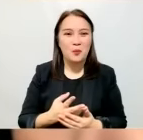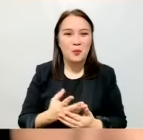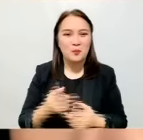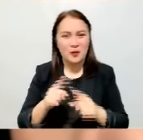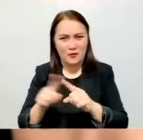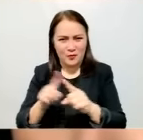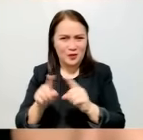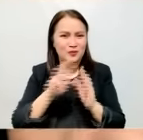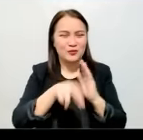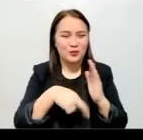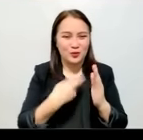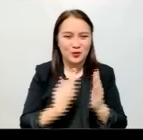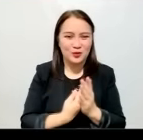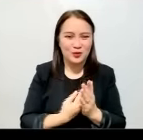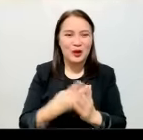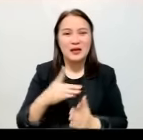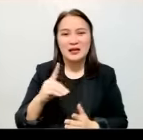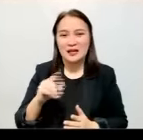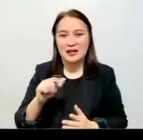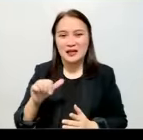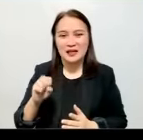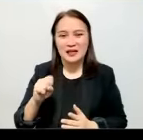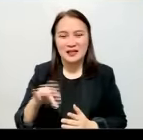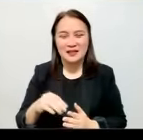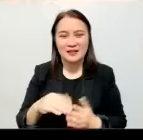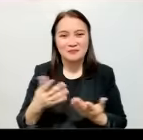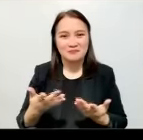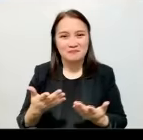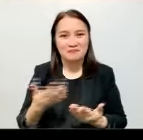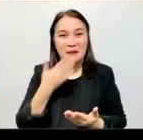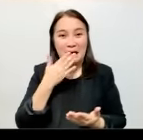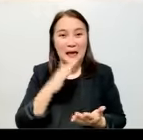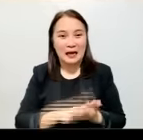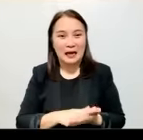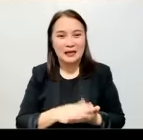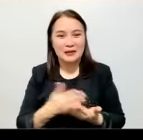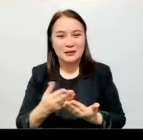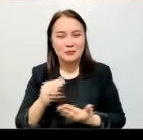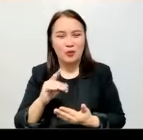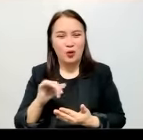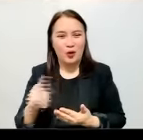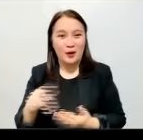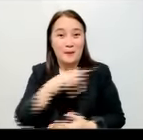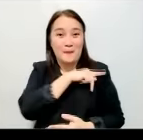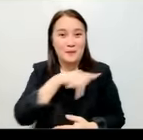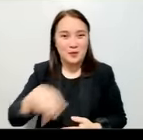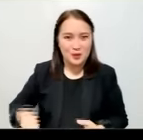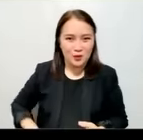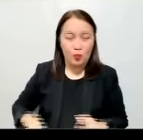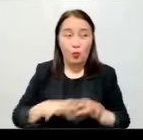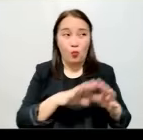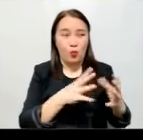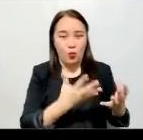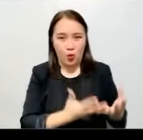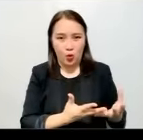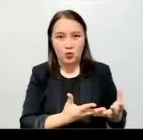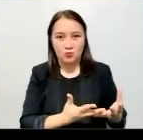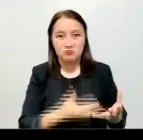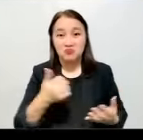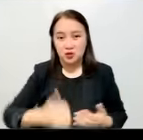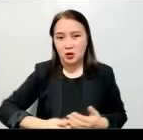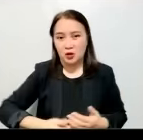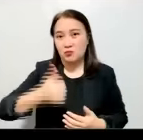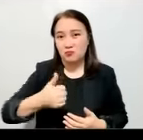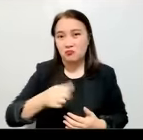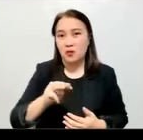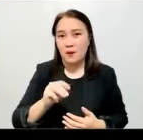at Dallas Liu ang love a bad boy prince na si Zuko. Kahit world champions sa martial arts ang ilan sa kanila,